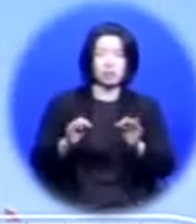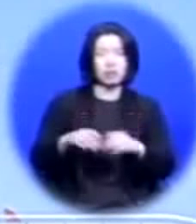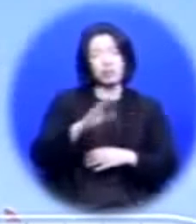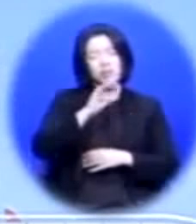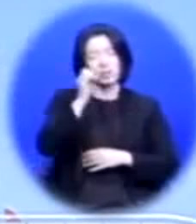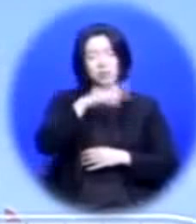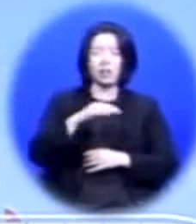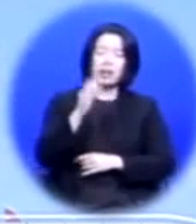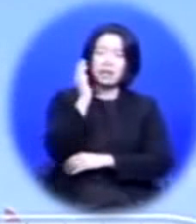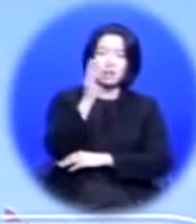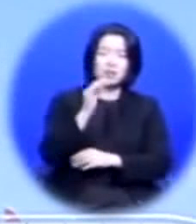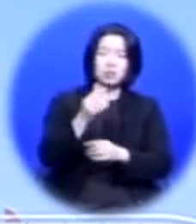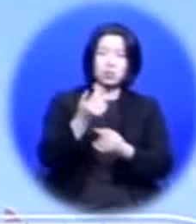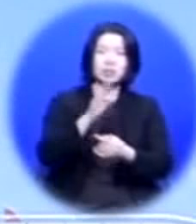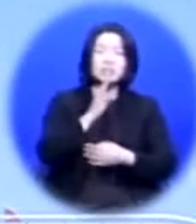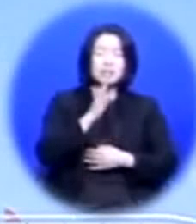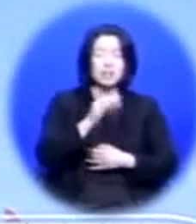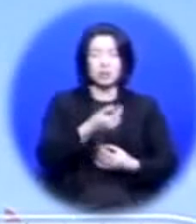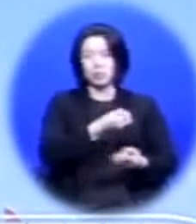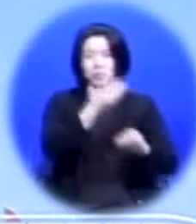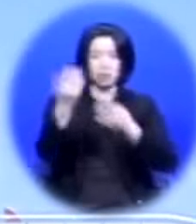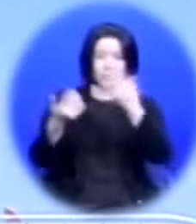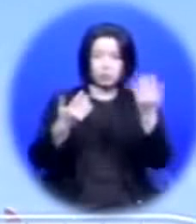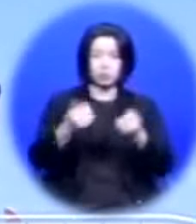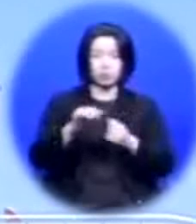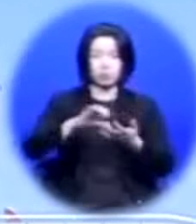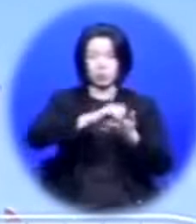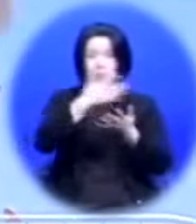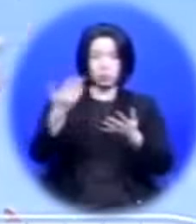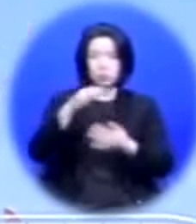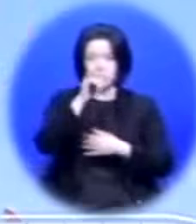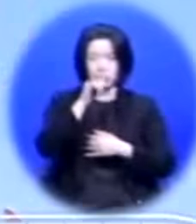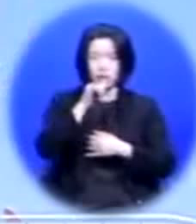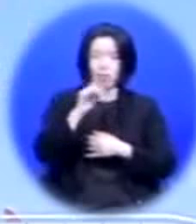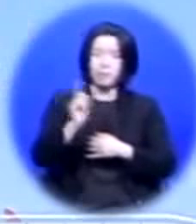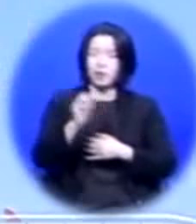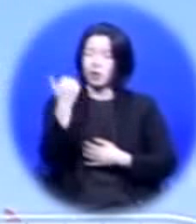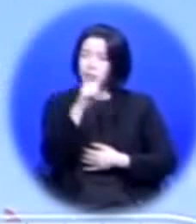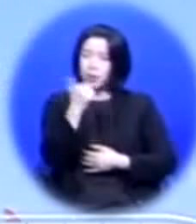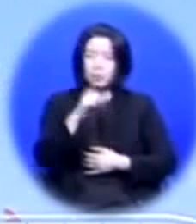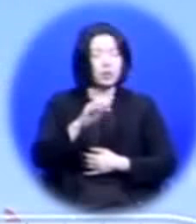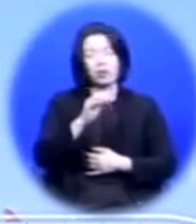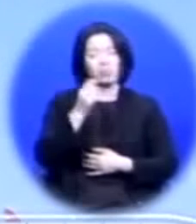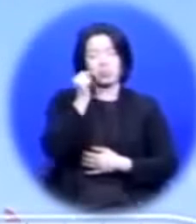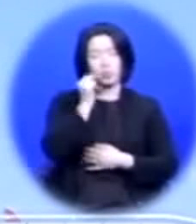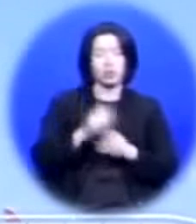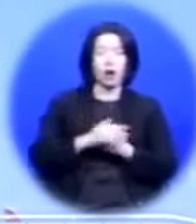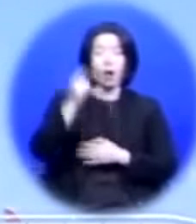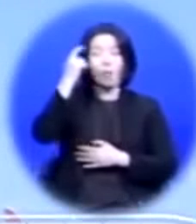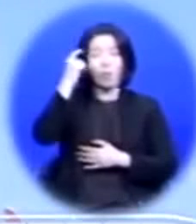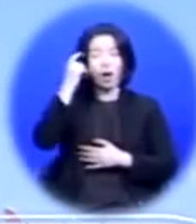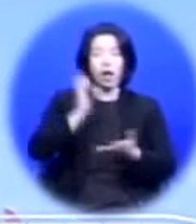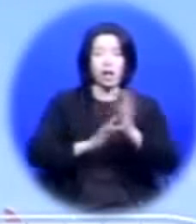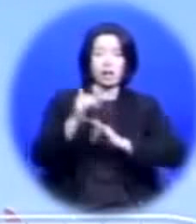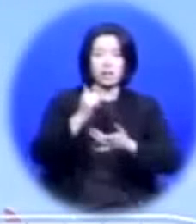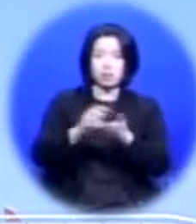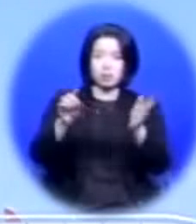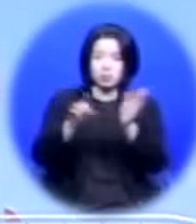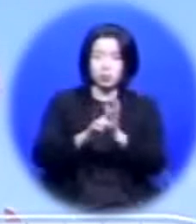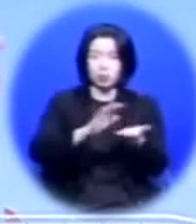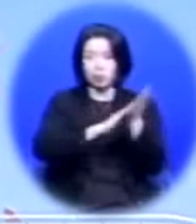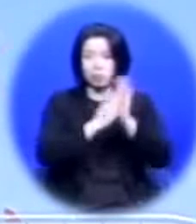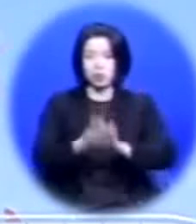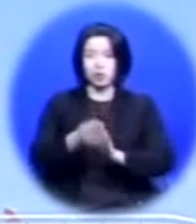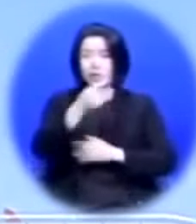떠돕니다 그리고 솔직히 뭐라고 지가 없 왜 예수 믿고 변화된 사람